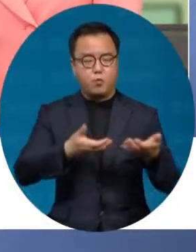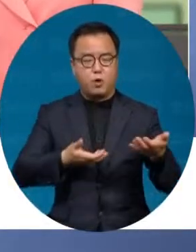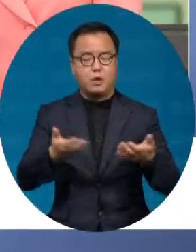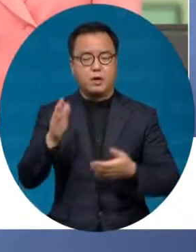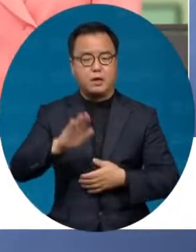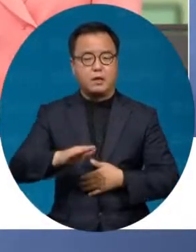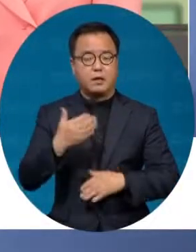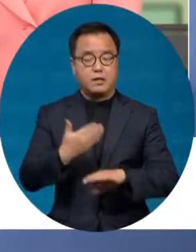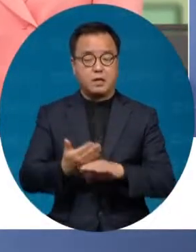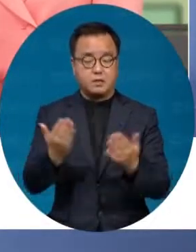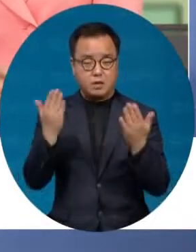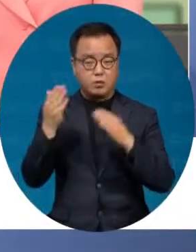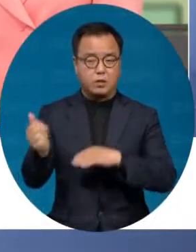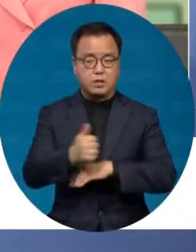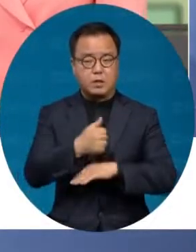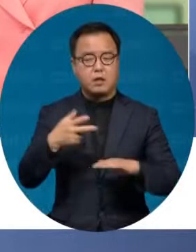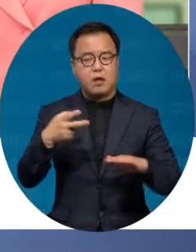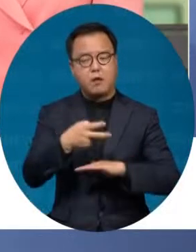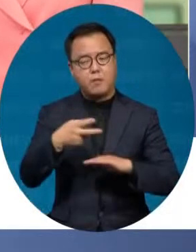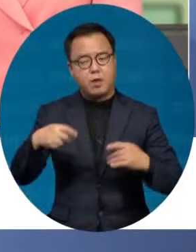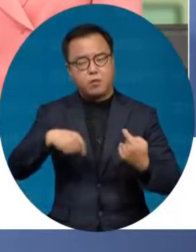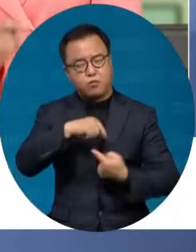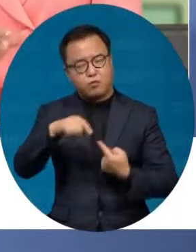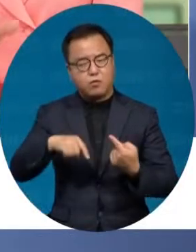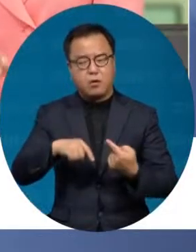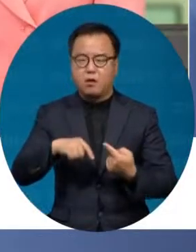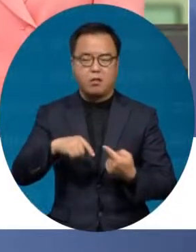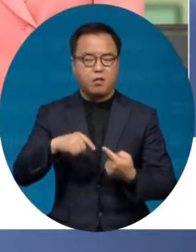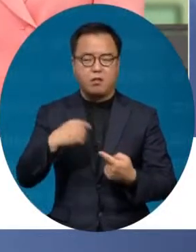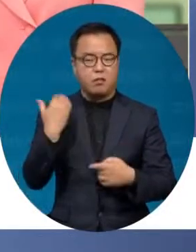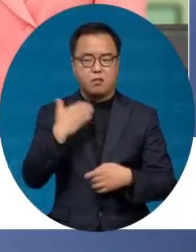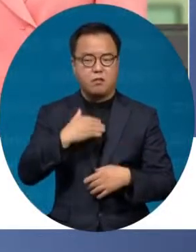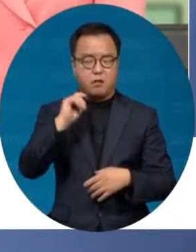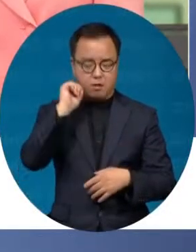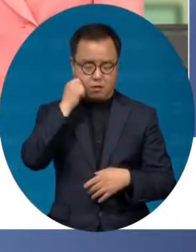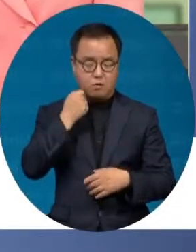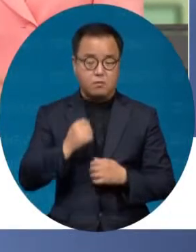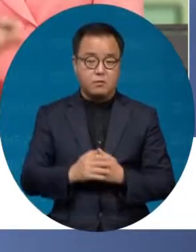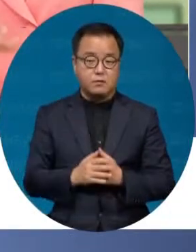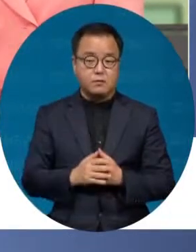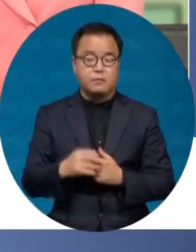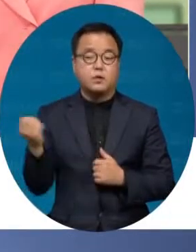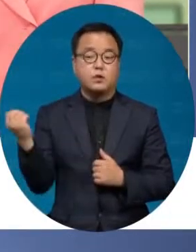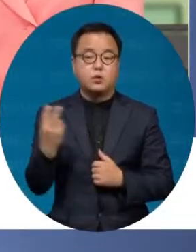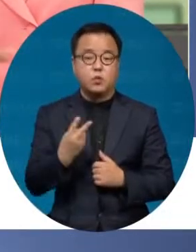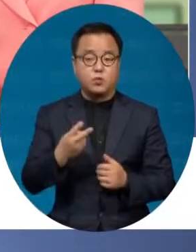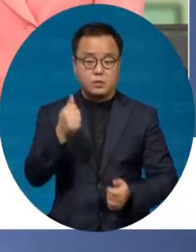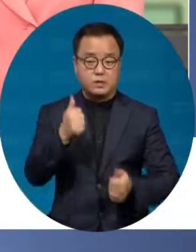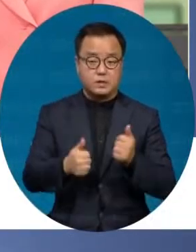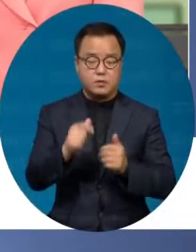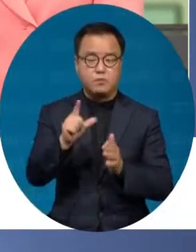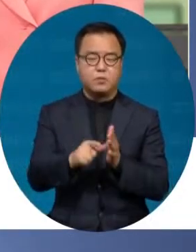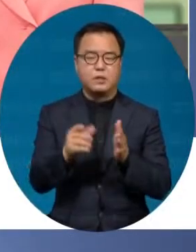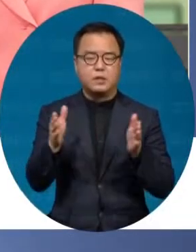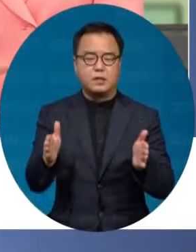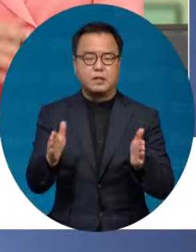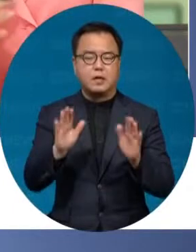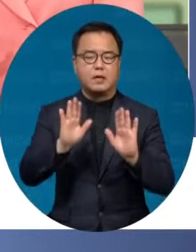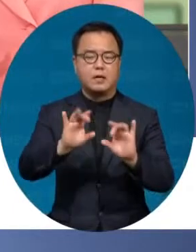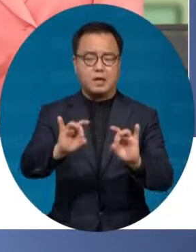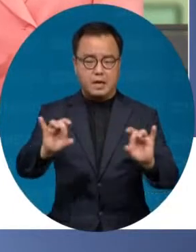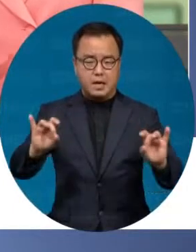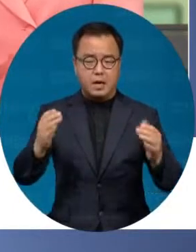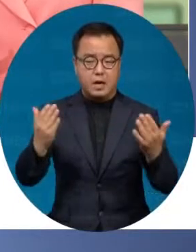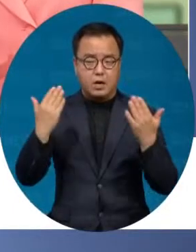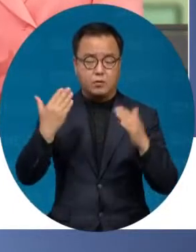학교까지 가는 버스 운영이 원활하지 않았습니다 1동 부터 어려웠던 거죠 또 이제 시험기간이 학교마다 다르다 보니까 수업을 제대로